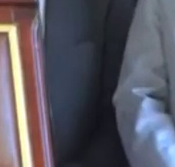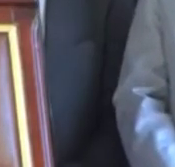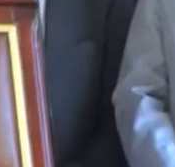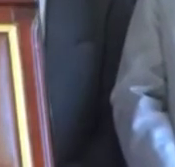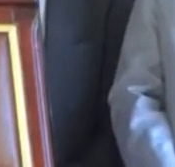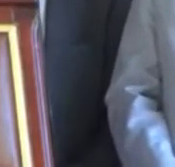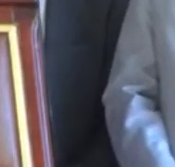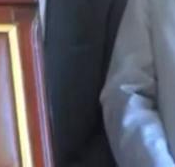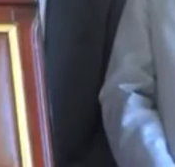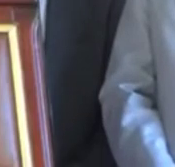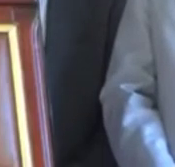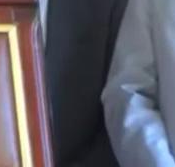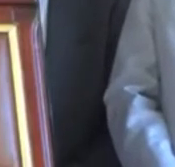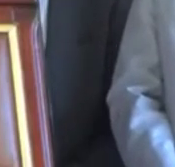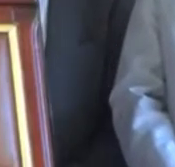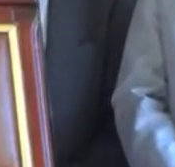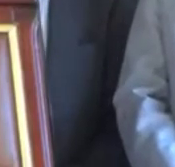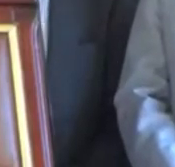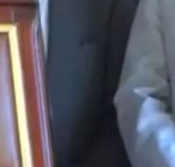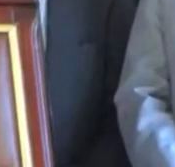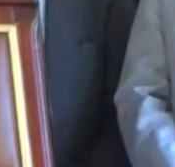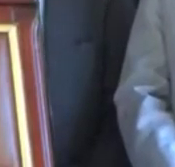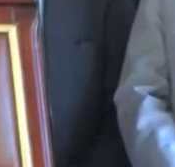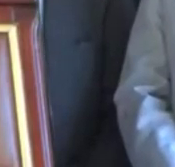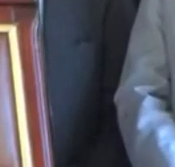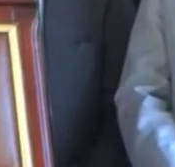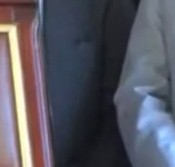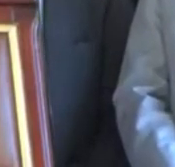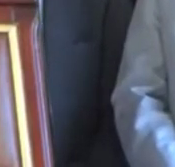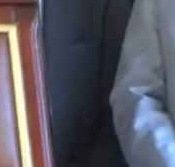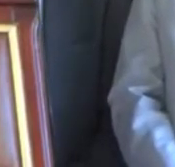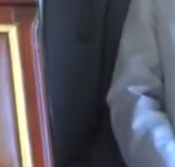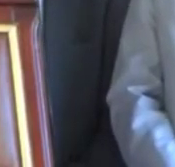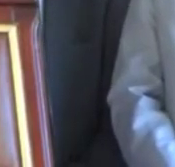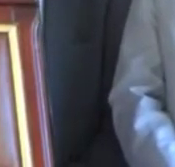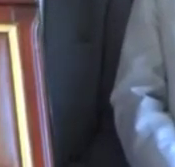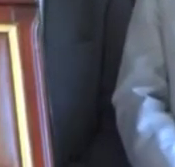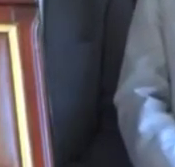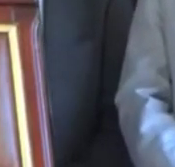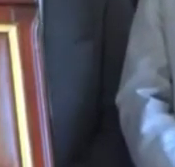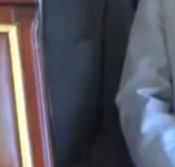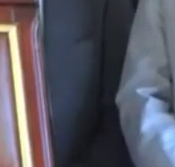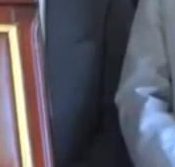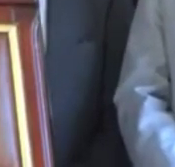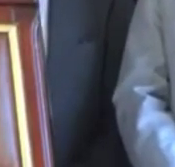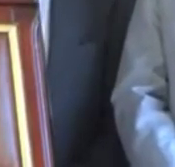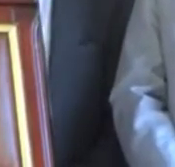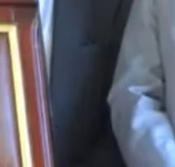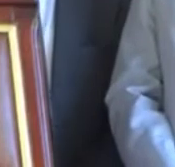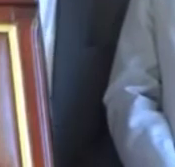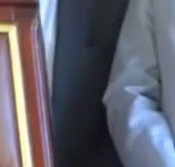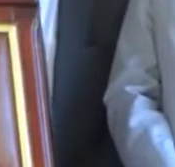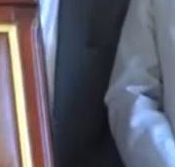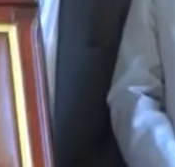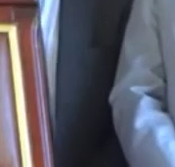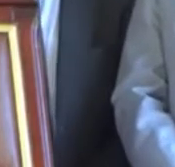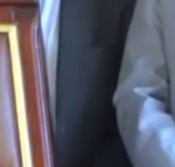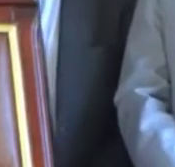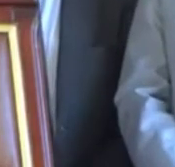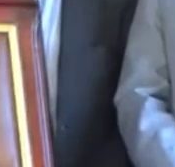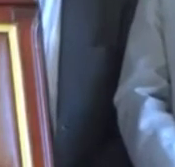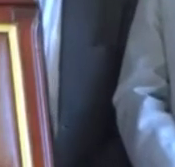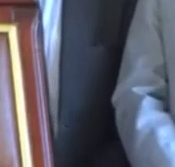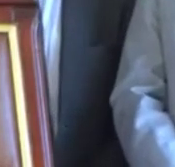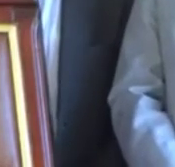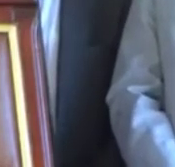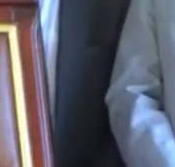la satisfaction de tout le monde, que depuis l'opération coup de poing, lancé par président,